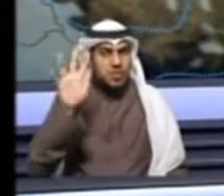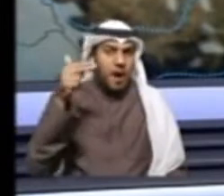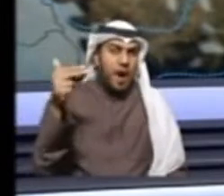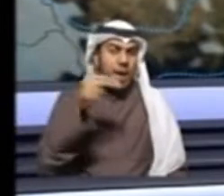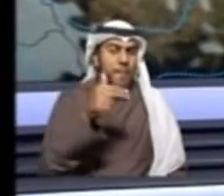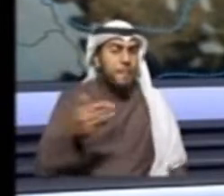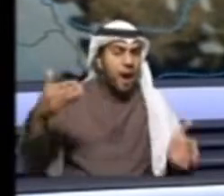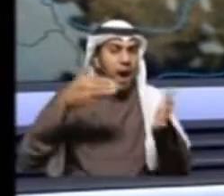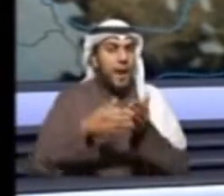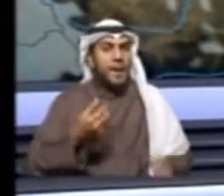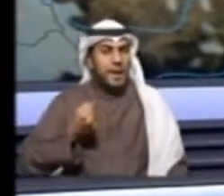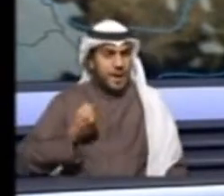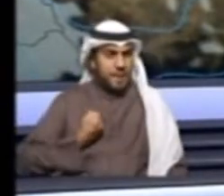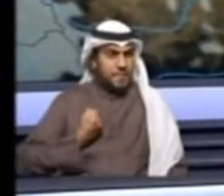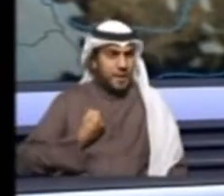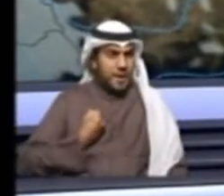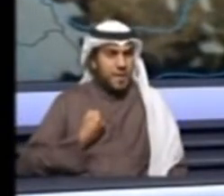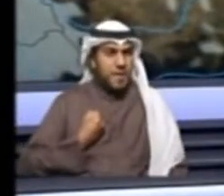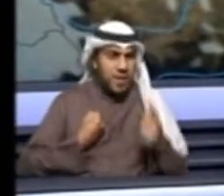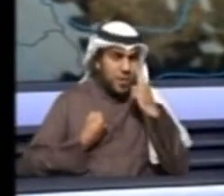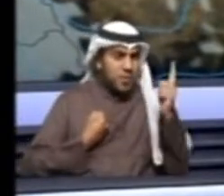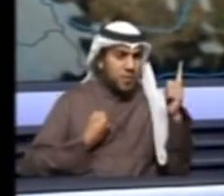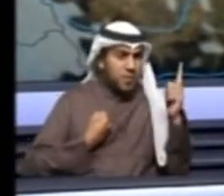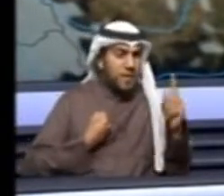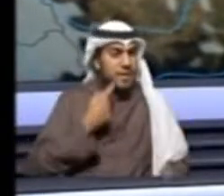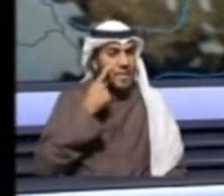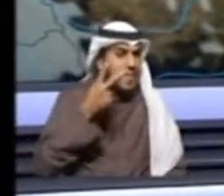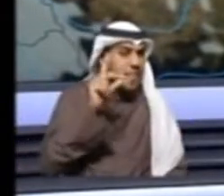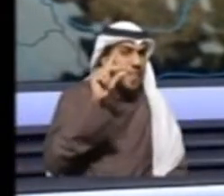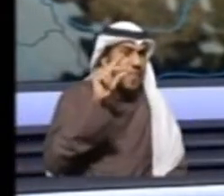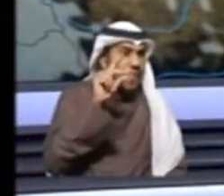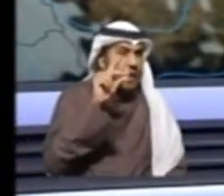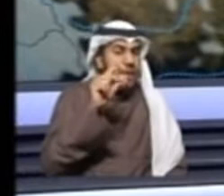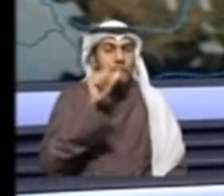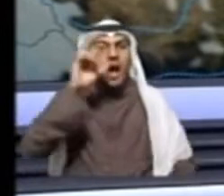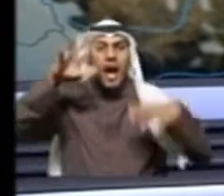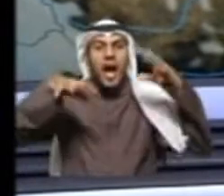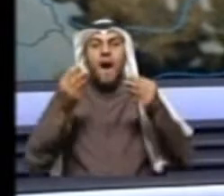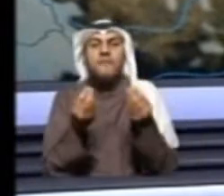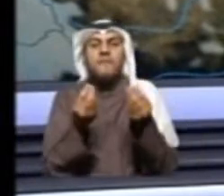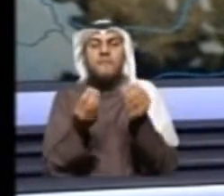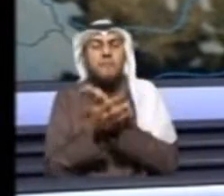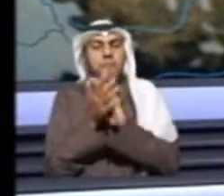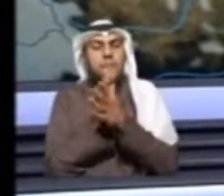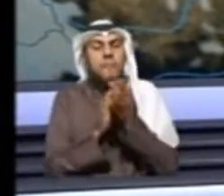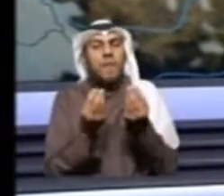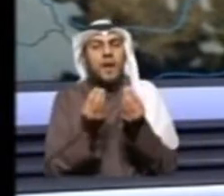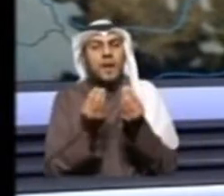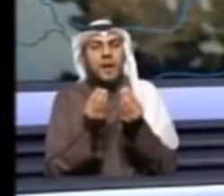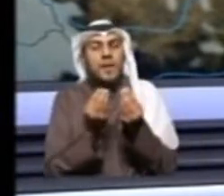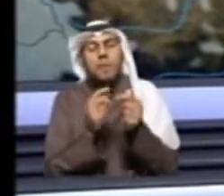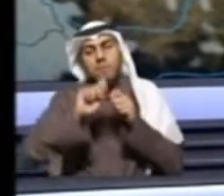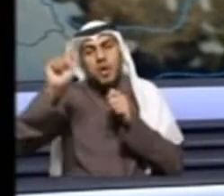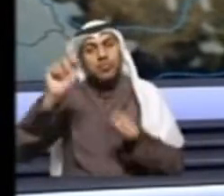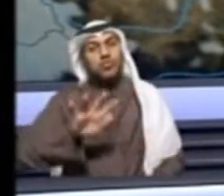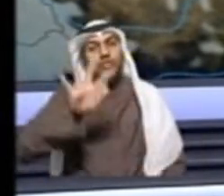الأربعاء، يعني في منخفض آخر نلاحظ منخفضات قلة الأمطار ابتعاد هذه المنخفضات عن منطقتنا